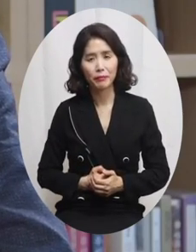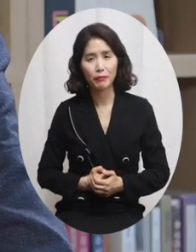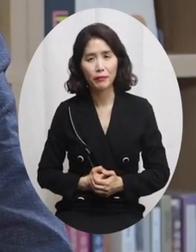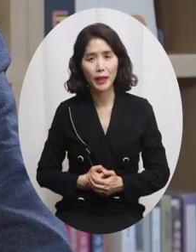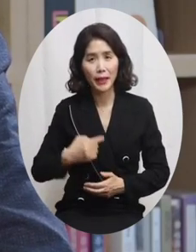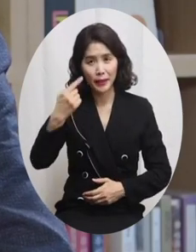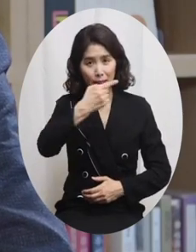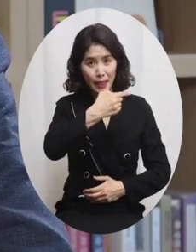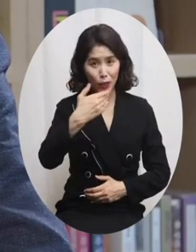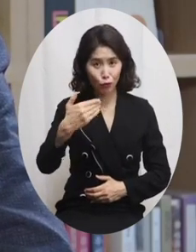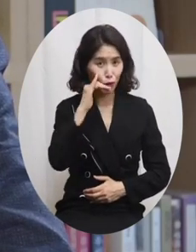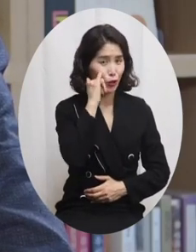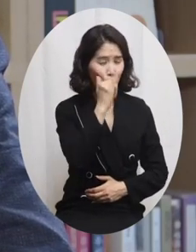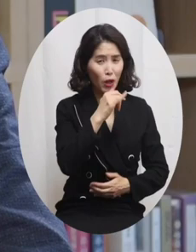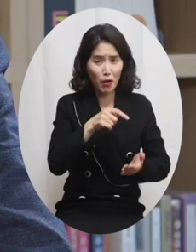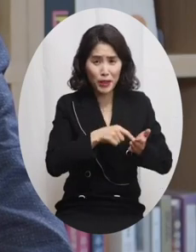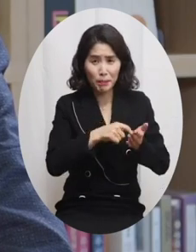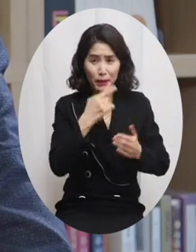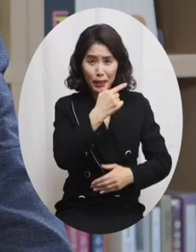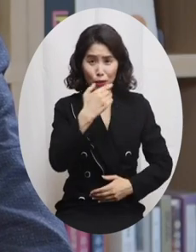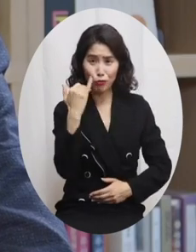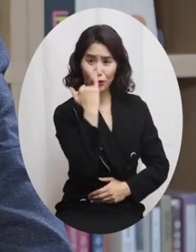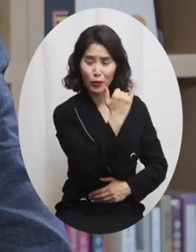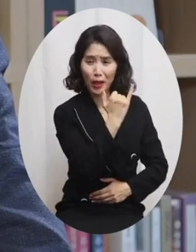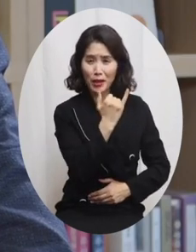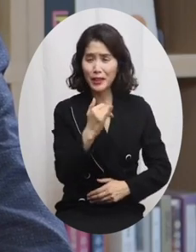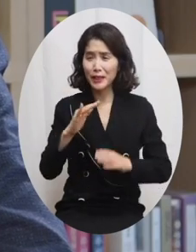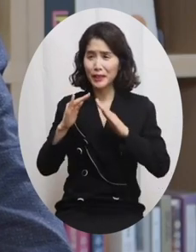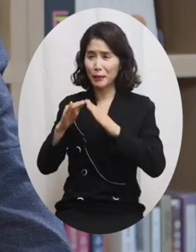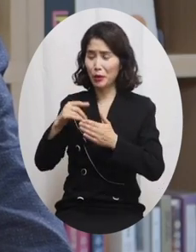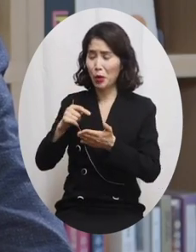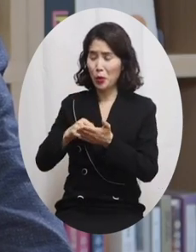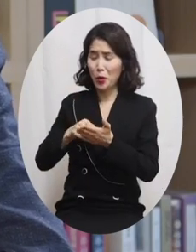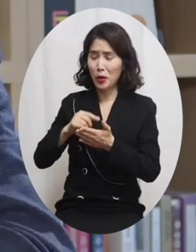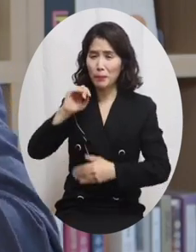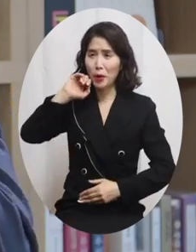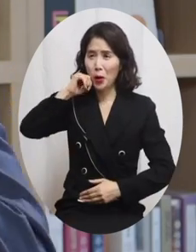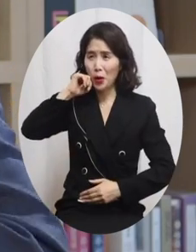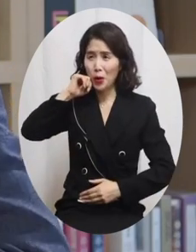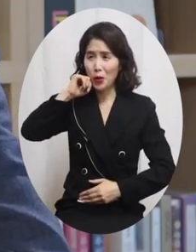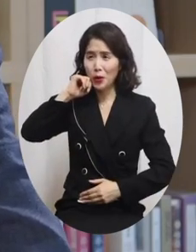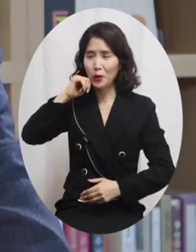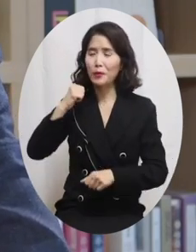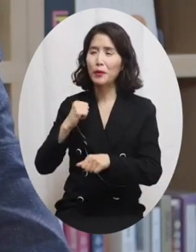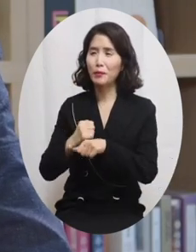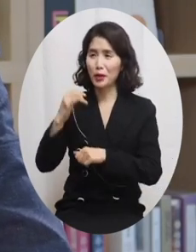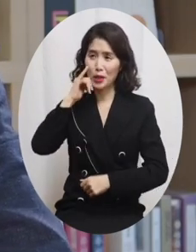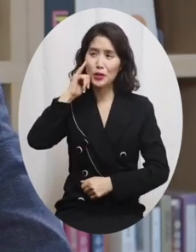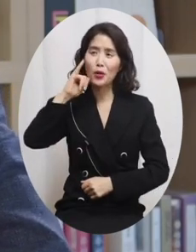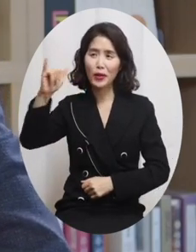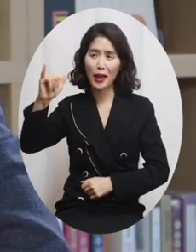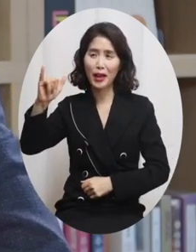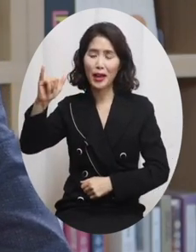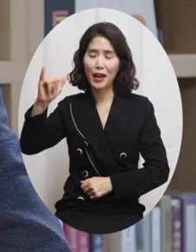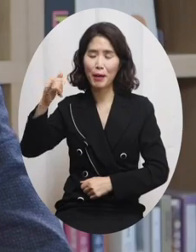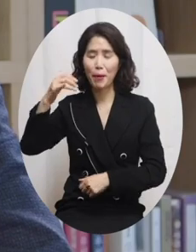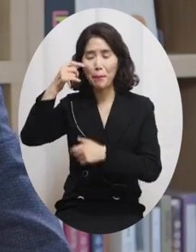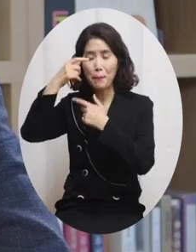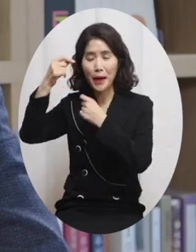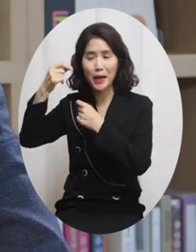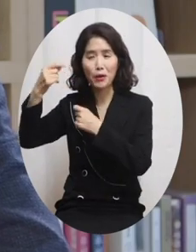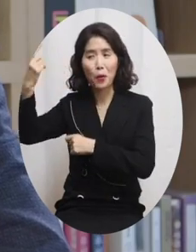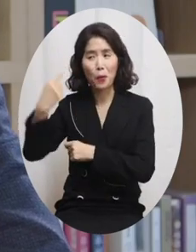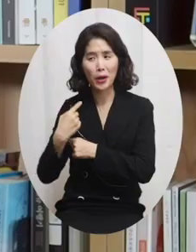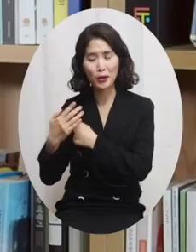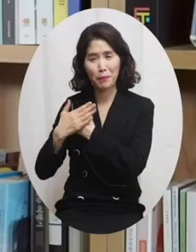119처럼 네. 이제 가정에 필요한 경우에 필요한 경우에 이제 119처럼 투입이 돼서 이제